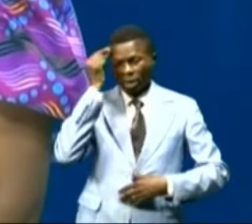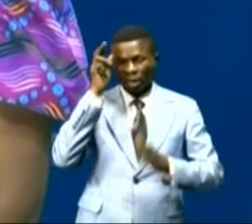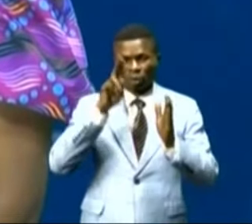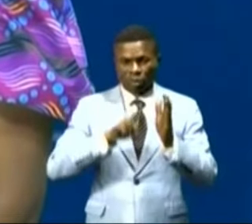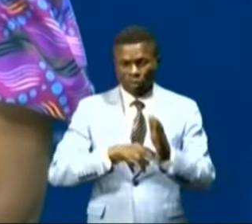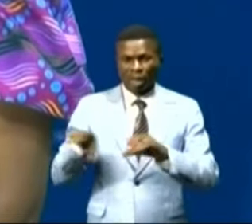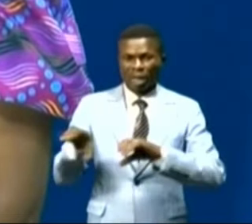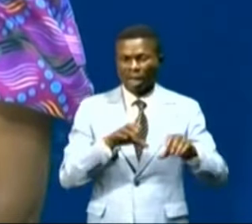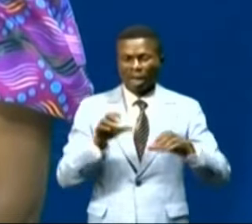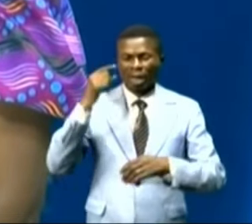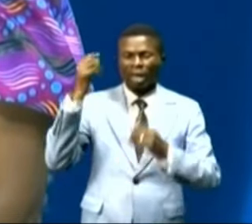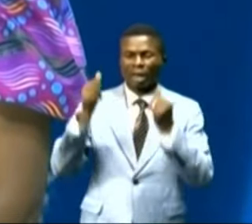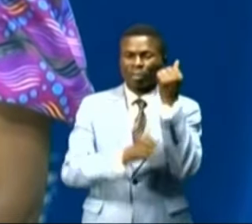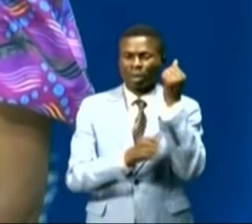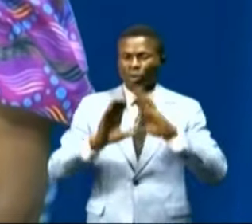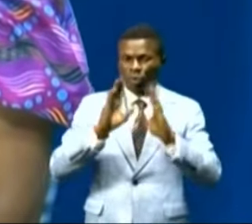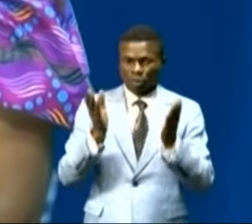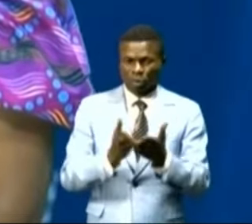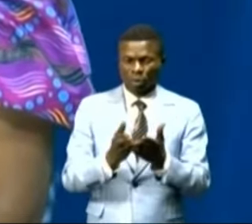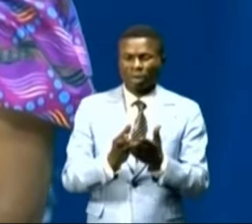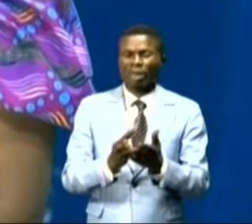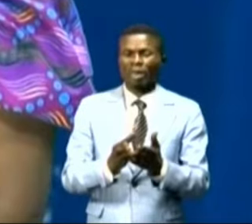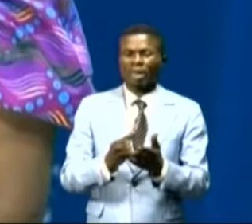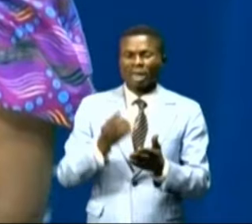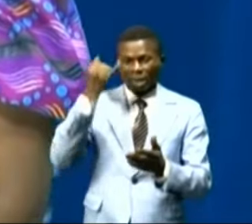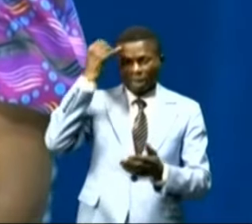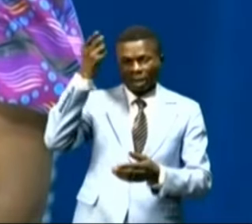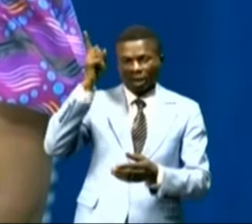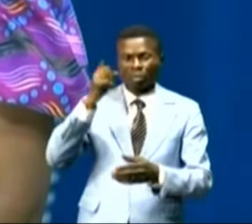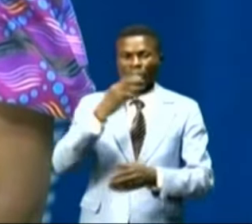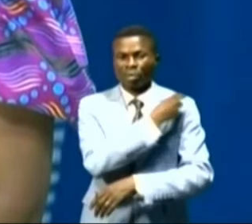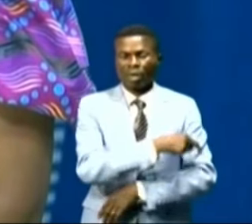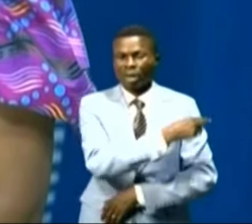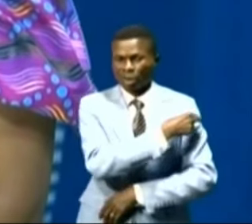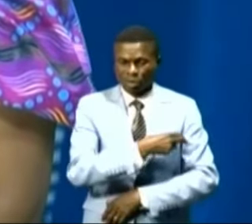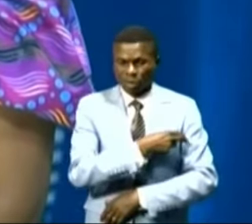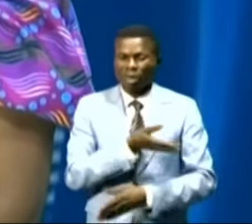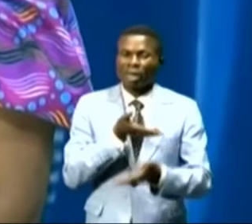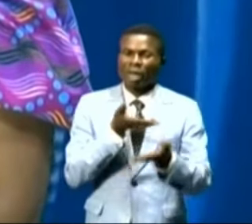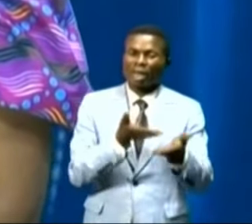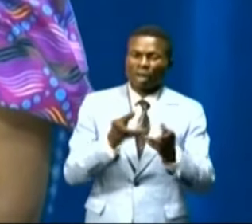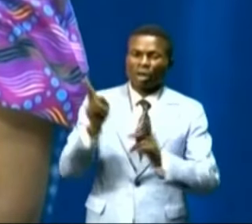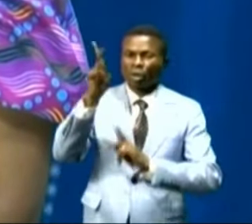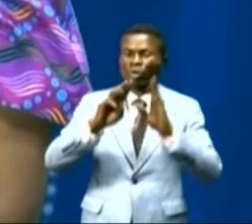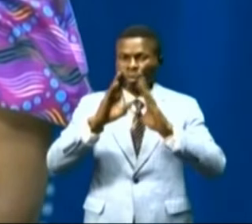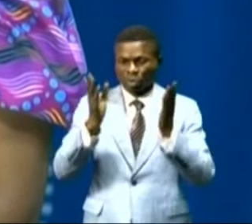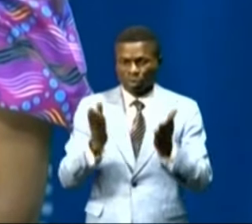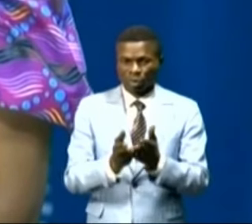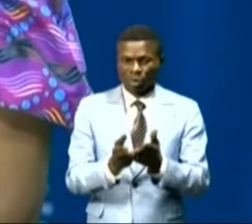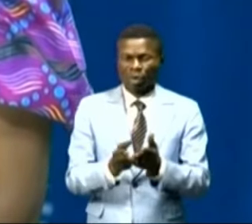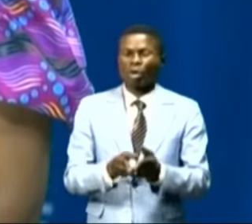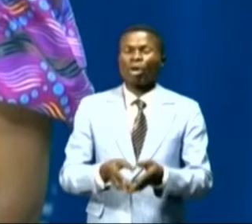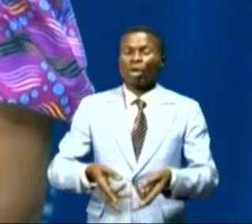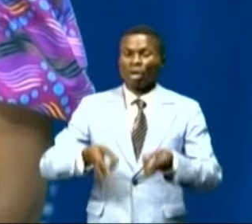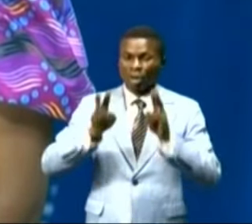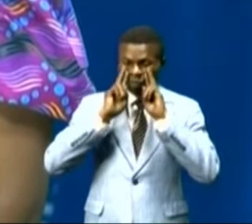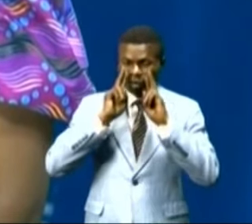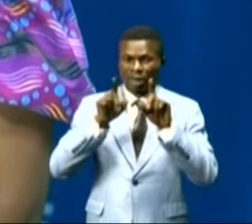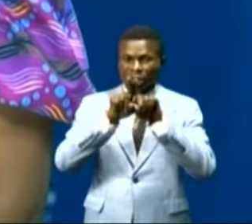les actions humanitaires. C'est vraiment ça le domaine de la Croix-Rouge et les assistances aux populations, aux plus vulnérables